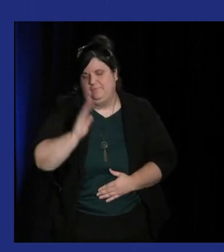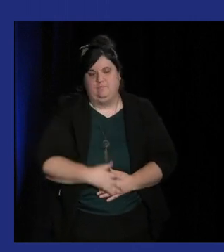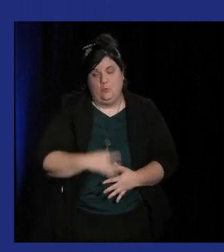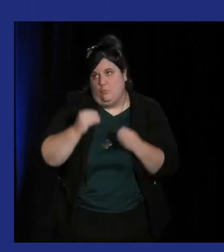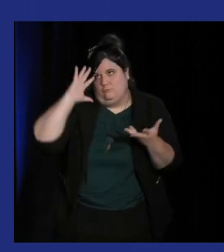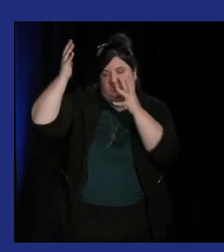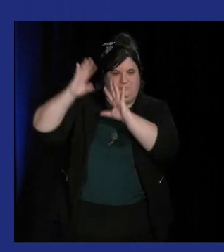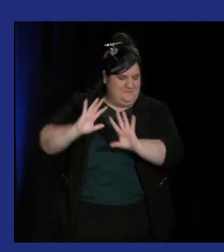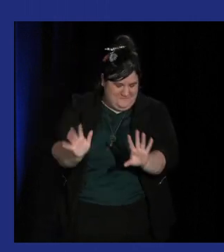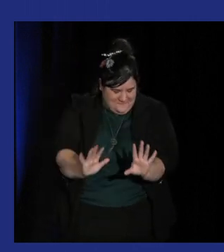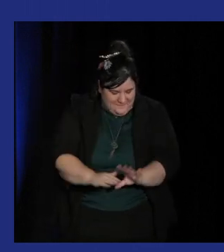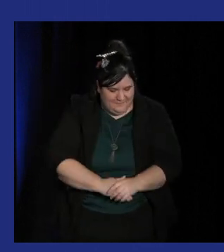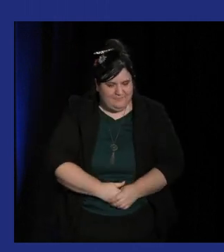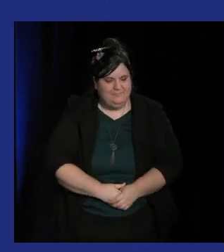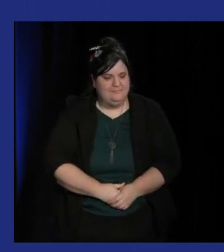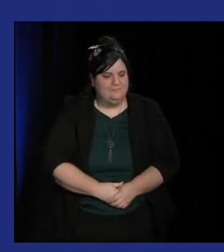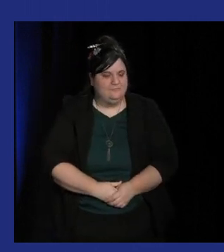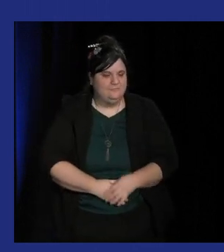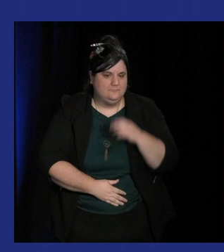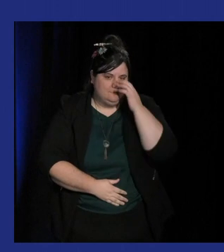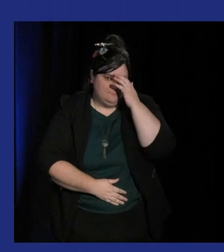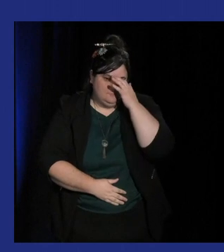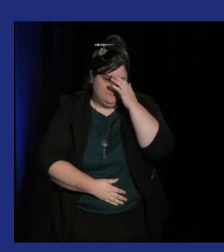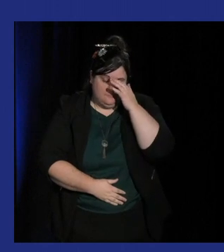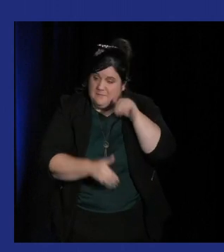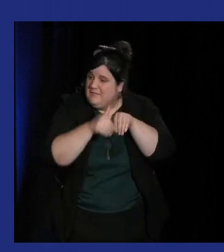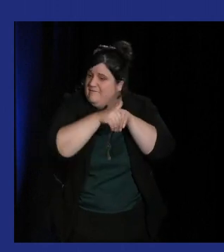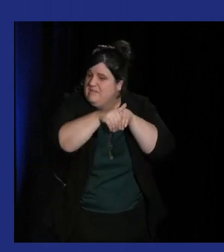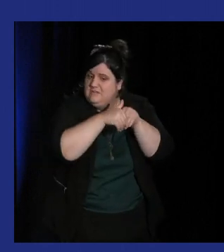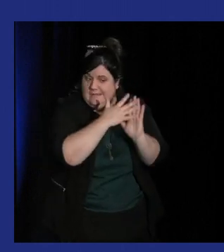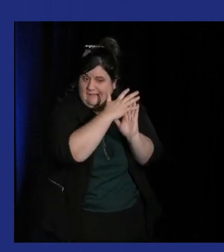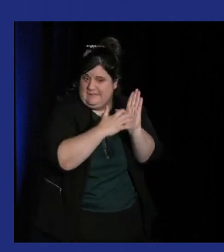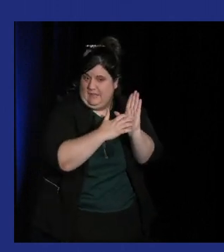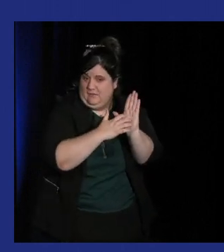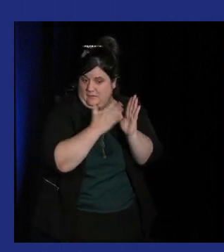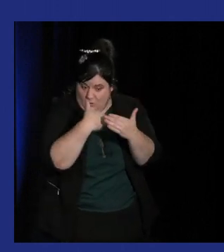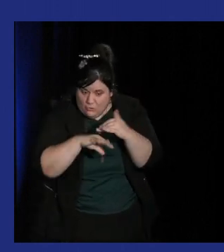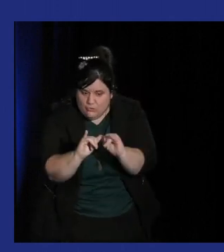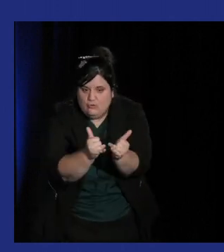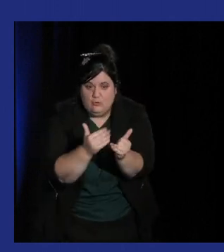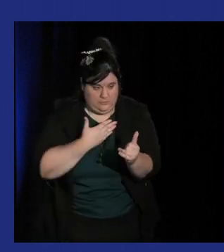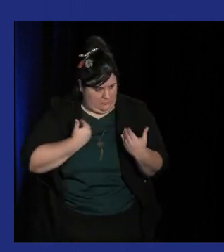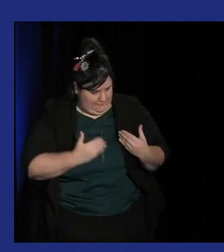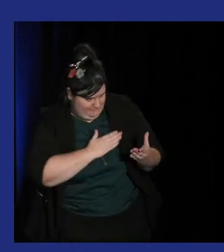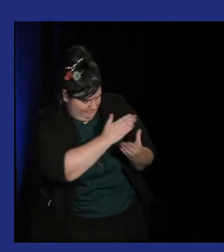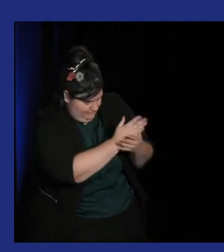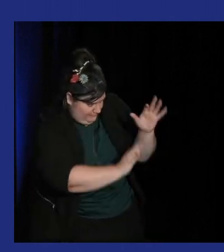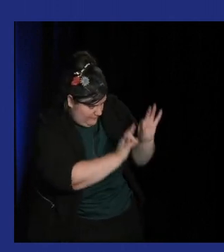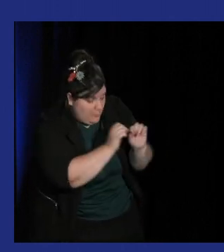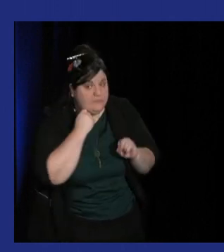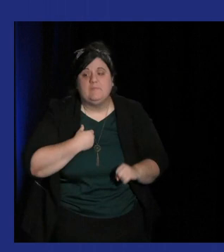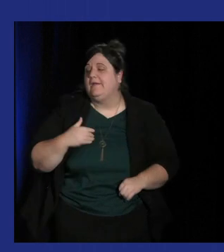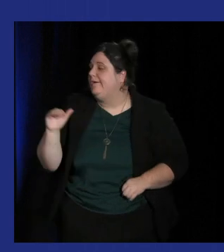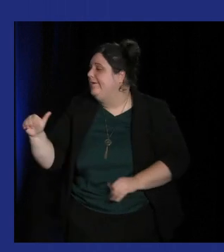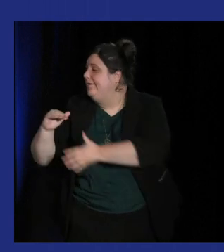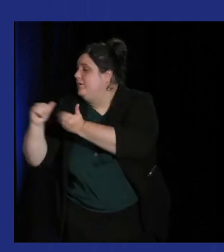parce que moi j'avais la main aussi sur les fichiers texte en jeu comme ça on n'avait pas besoin de d'appeler les programmeurs chaque fois pour qu'ils fassent des changements